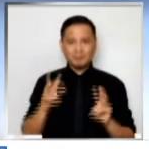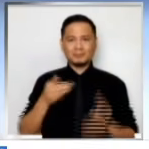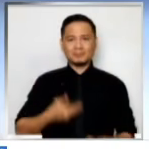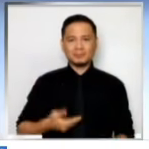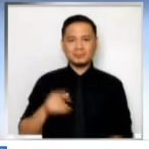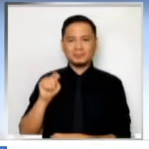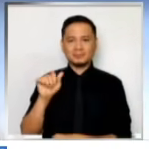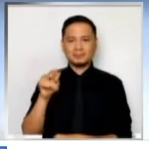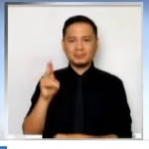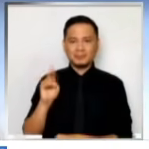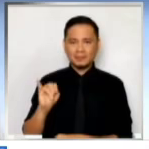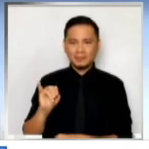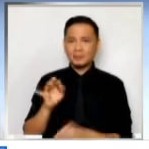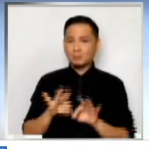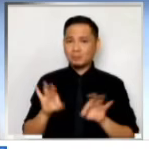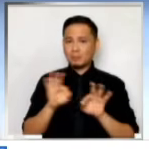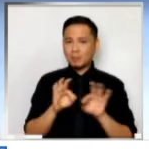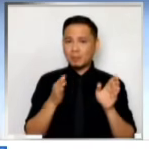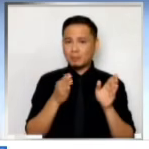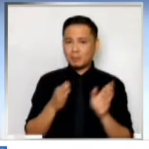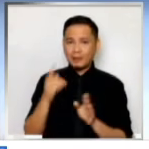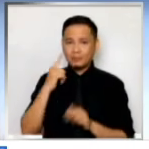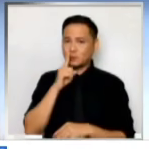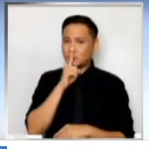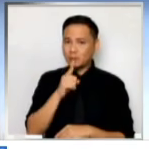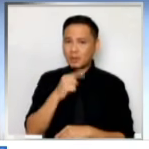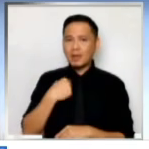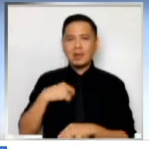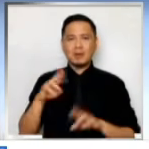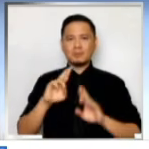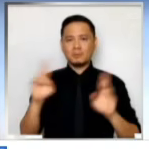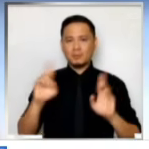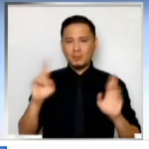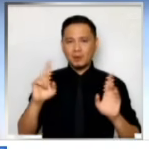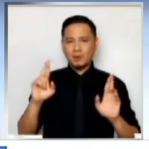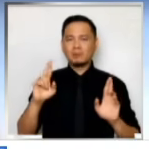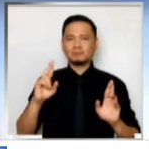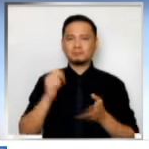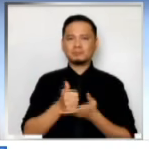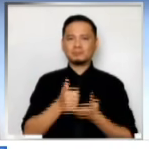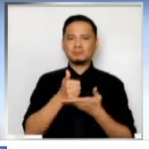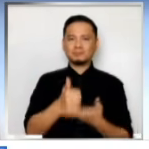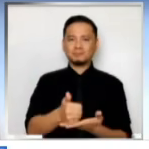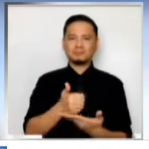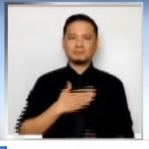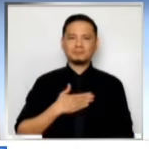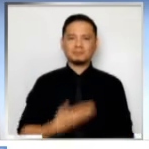Cruz. Magplano para sigurado. I am ready. Serbisyong totoo ng GMA News.